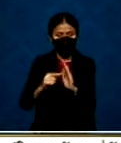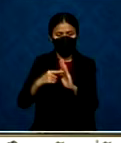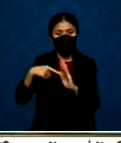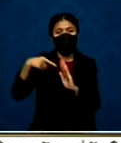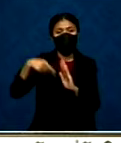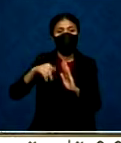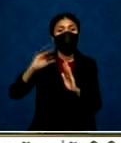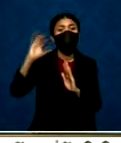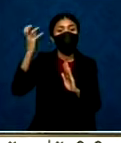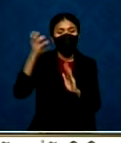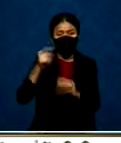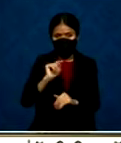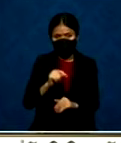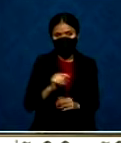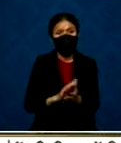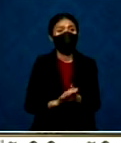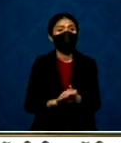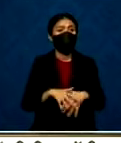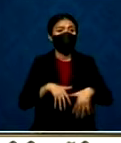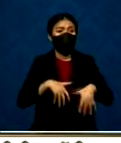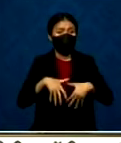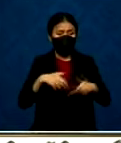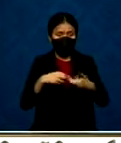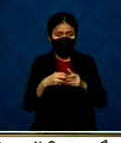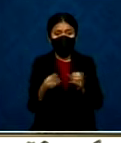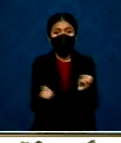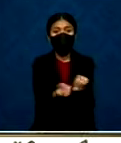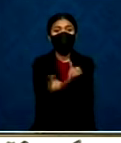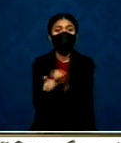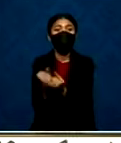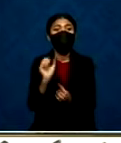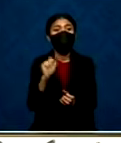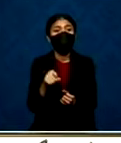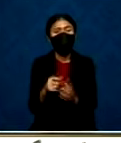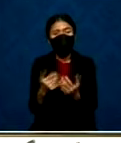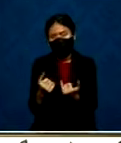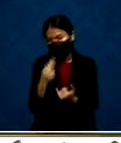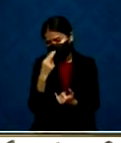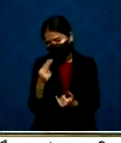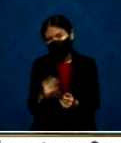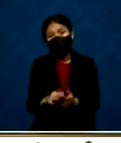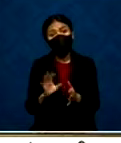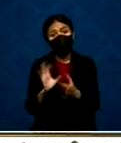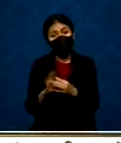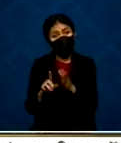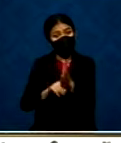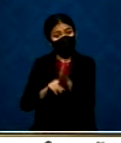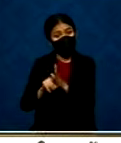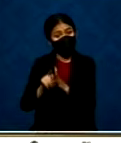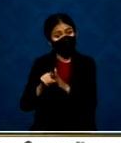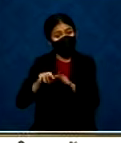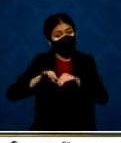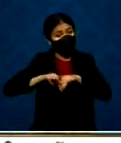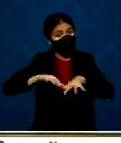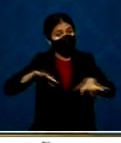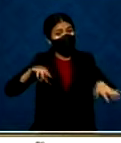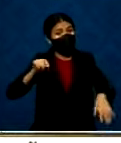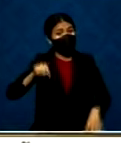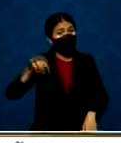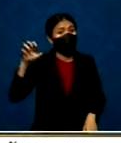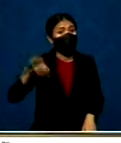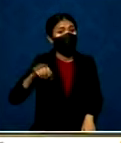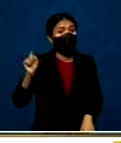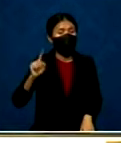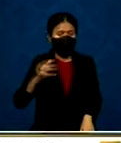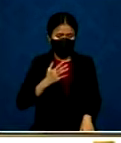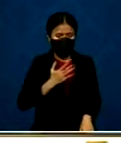ายนะครับนอกจากความเดือดร้อนของพี่น้องประชาชนเนี่ยผมอยากจะเข้าไปที่หัวใจของการระบาดเลยคือข้อสังเกตของผมนะครับที่